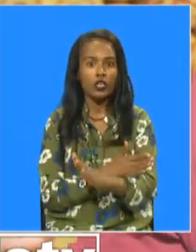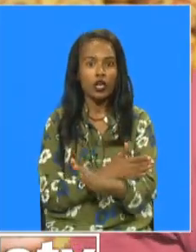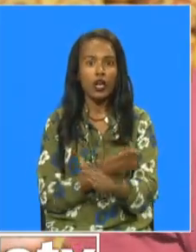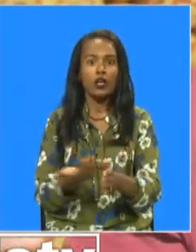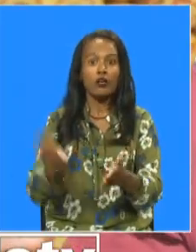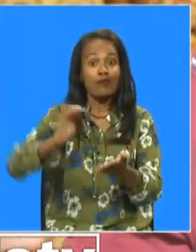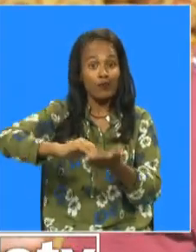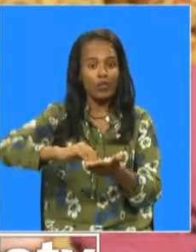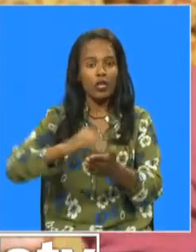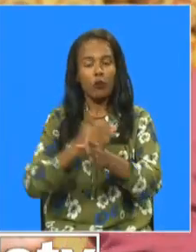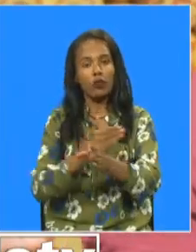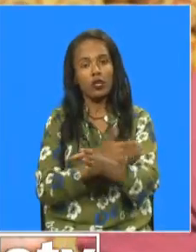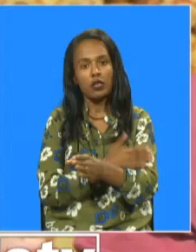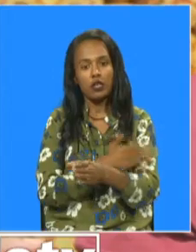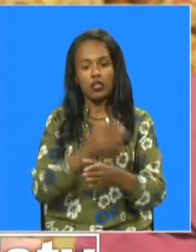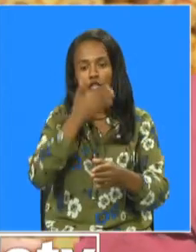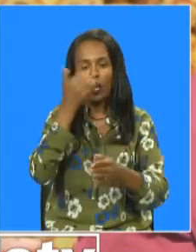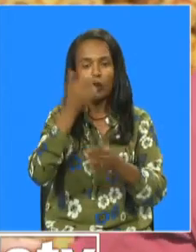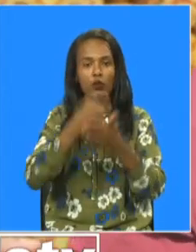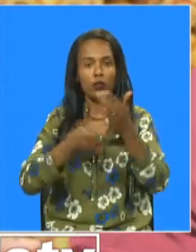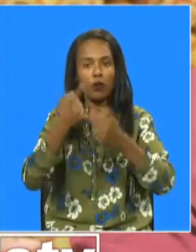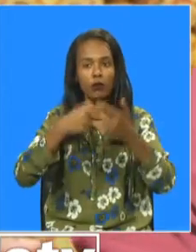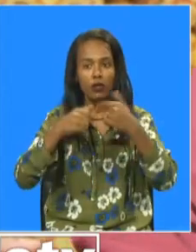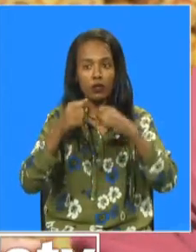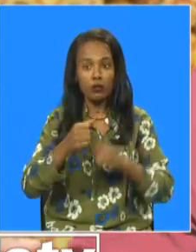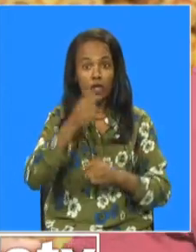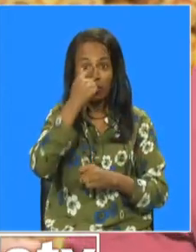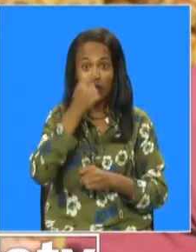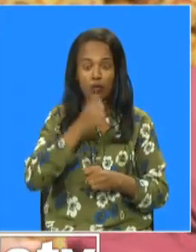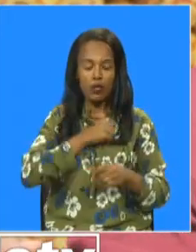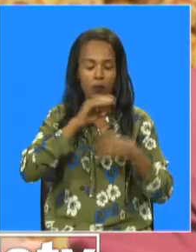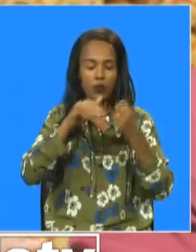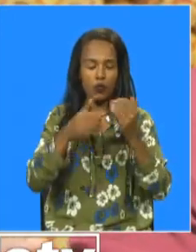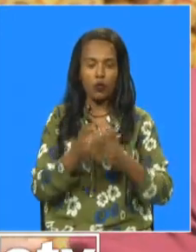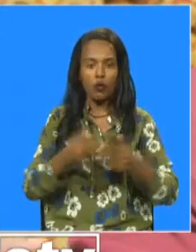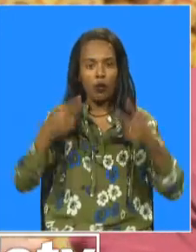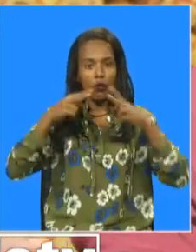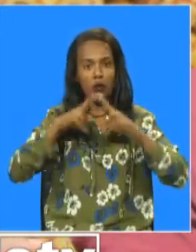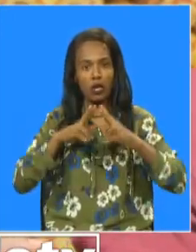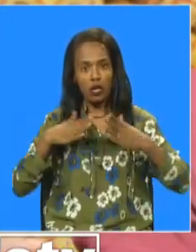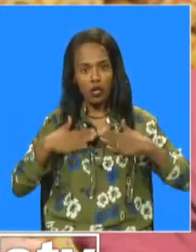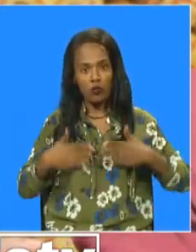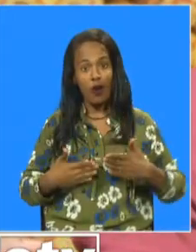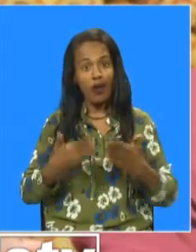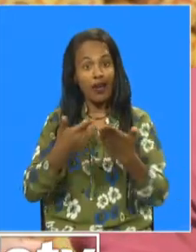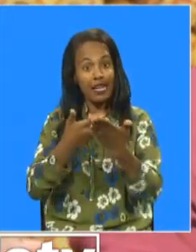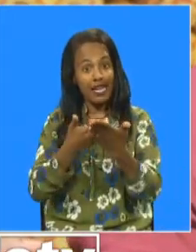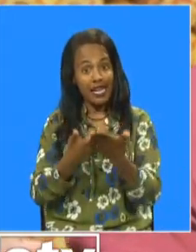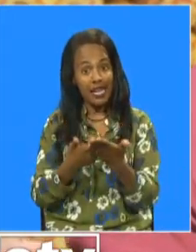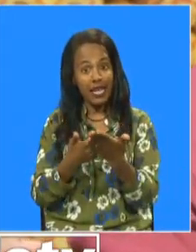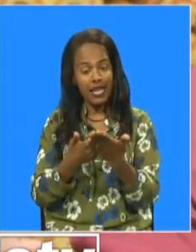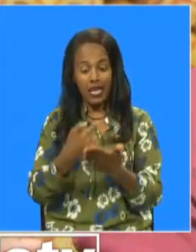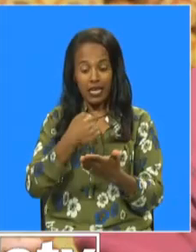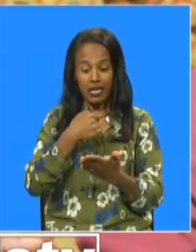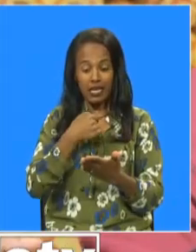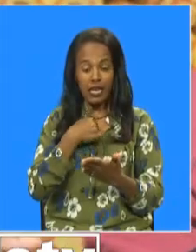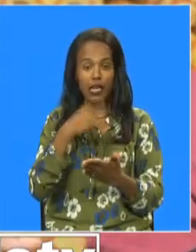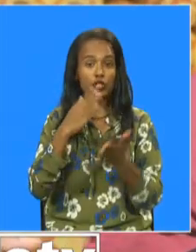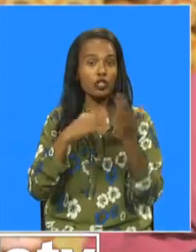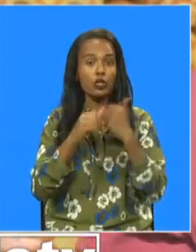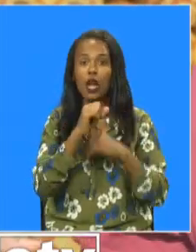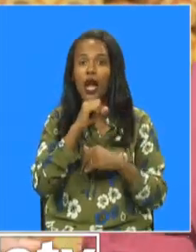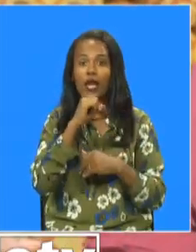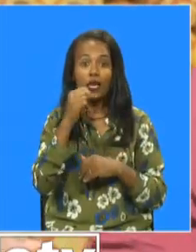አፕግሬድ እያደረግን የተሻለ ውጤት ማምጣት እንደሚቻል ስለሚታመን ሁሉም የሚመለከተው አካል ይሄ የኔ ችግር